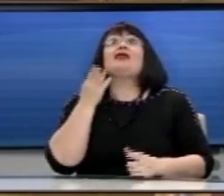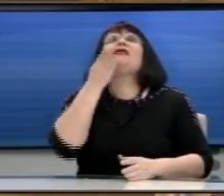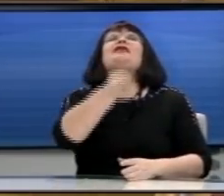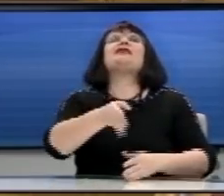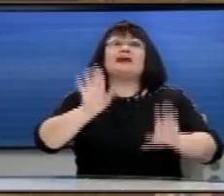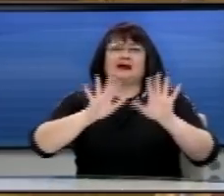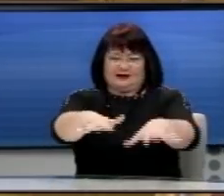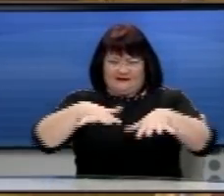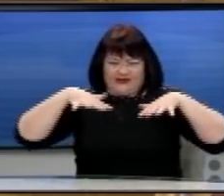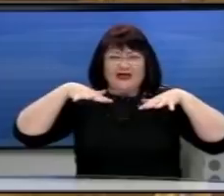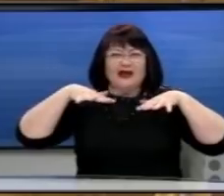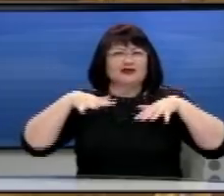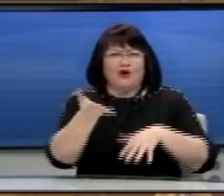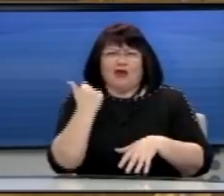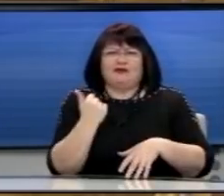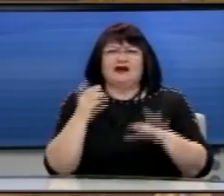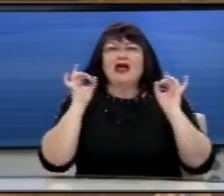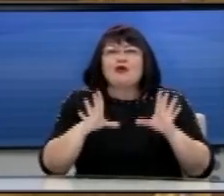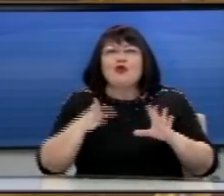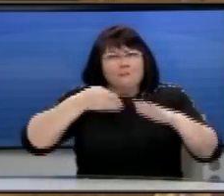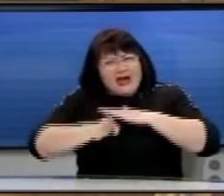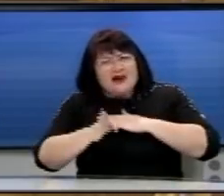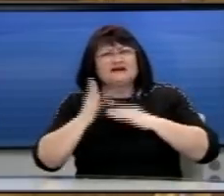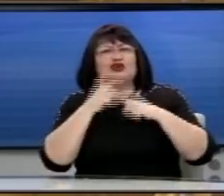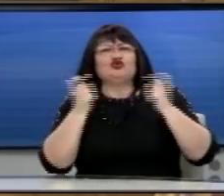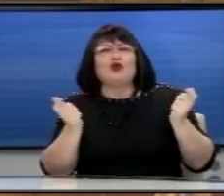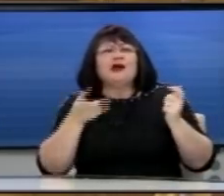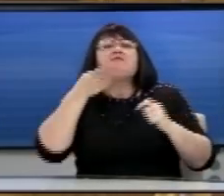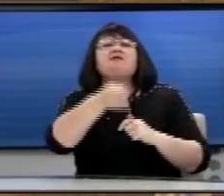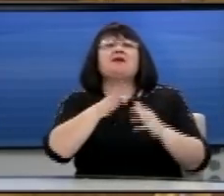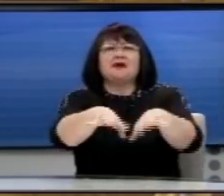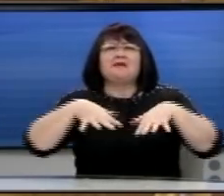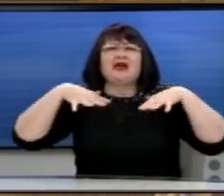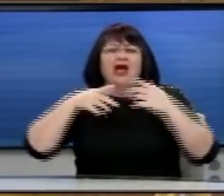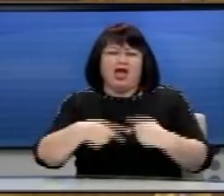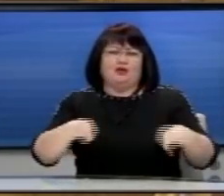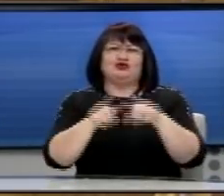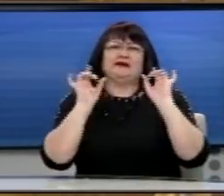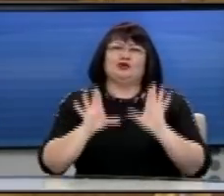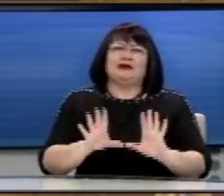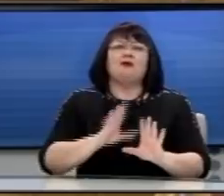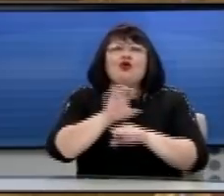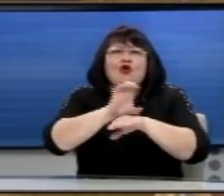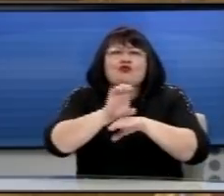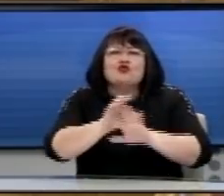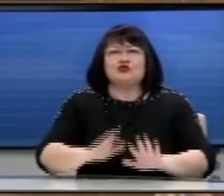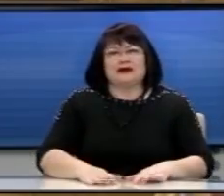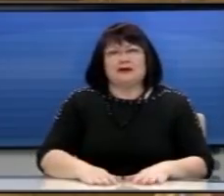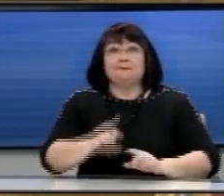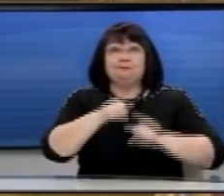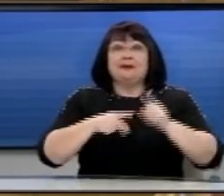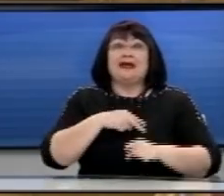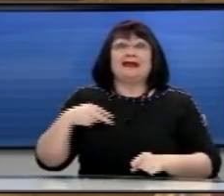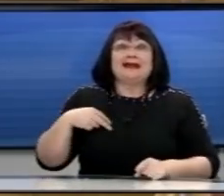δηλαδή που πέρασαν, και το μόνο στήριγμα που βρίσκουν, πέρα από τις σκοπιαστικές προσπάθειες μερίδας των καθηγητών